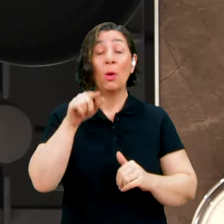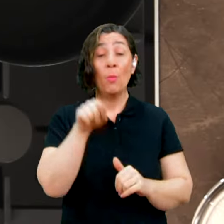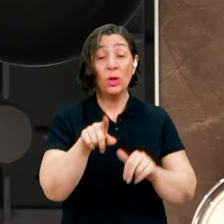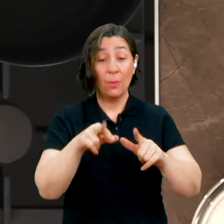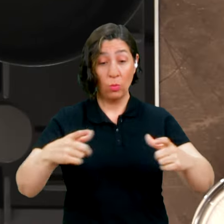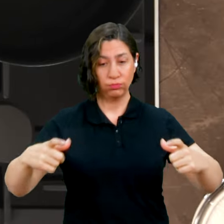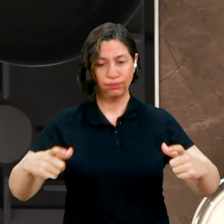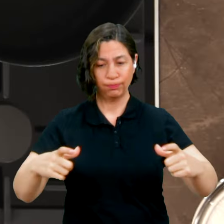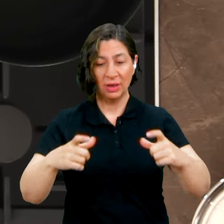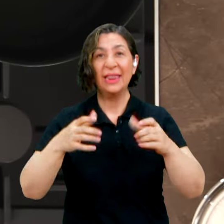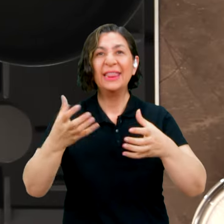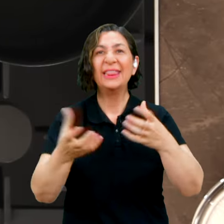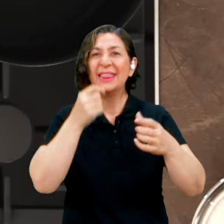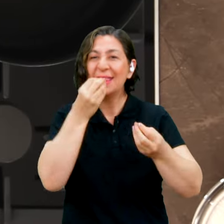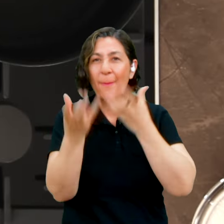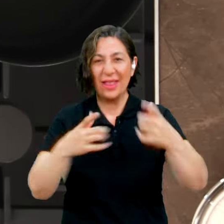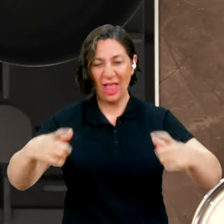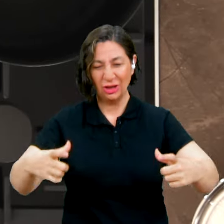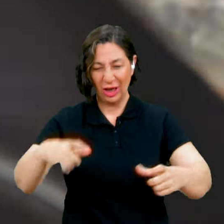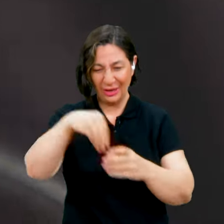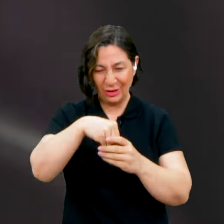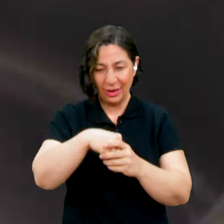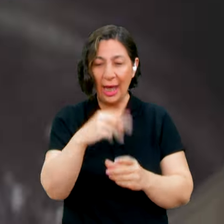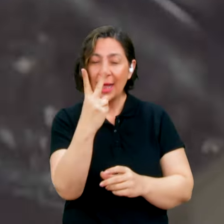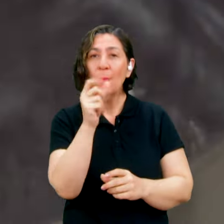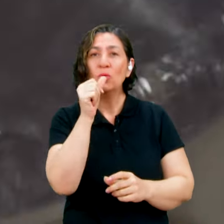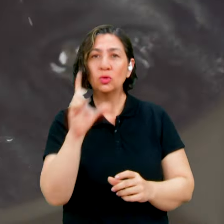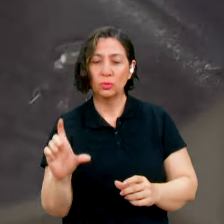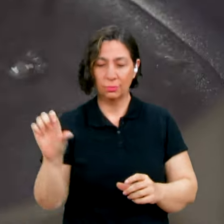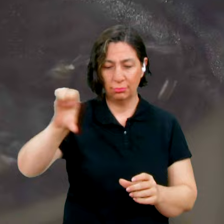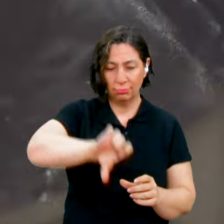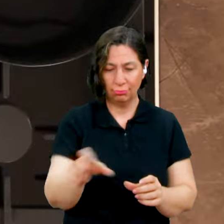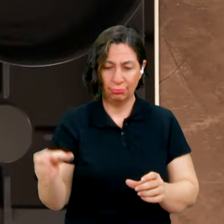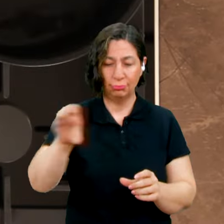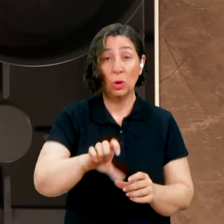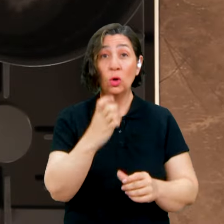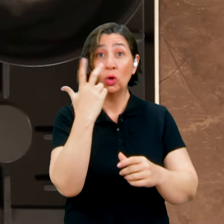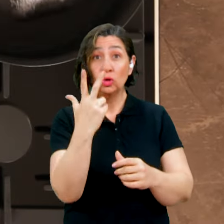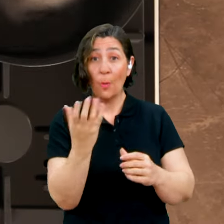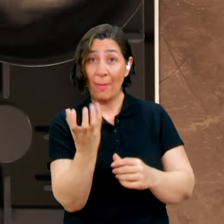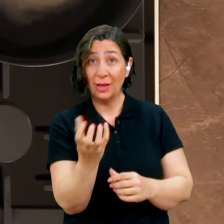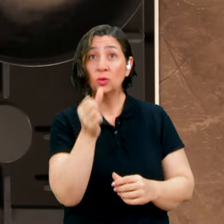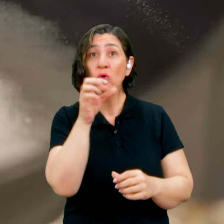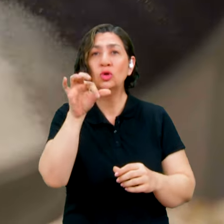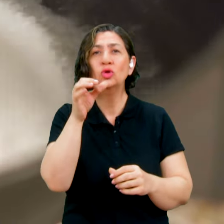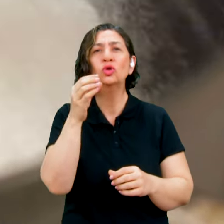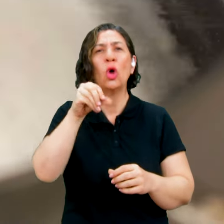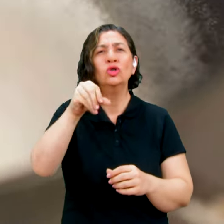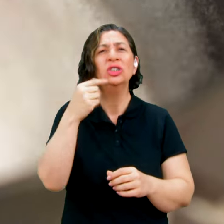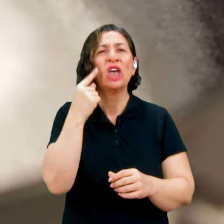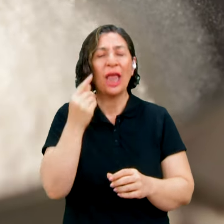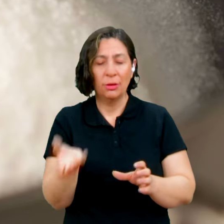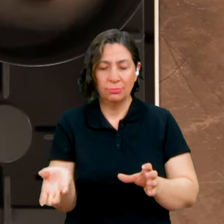yapıyoruz. Böyle geniş ve derin bir tencerenin içerisine 2 bardak su ekliyorsunuz. Üstüne 3 bardak toz